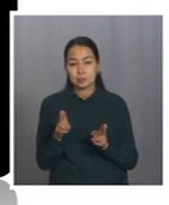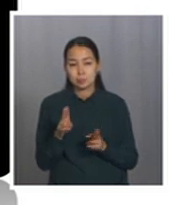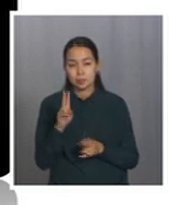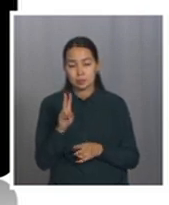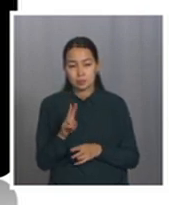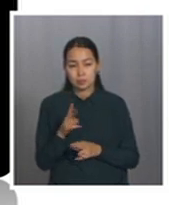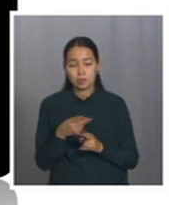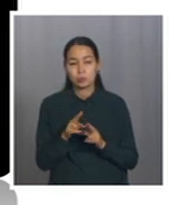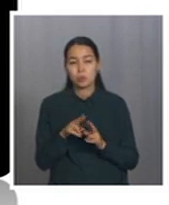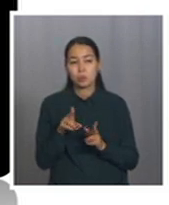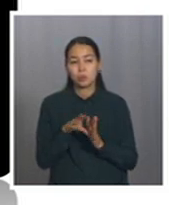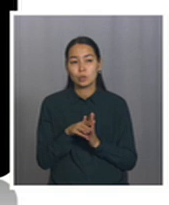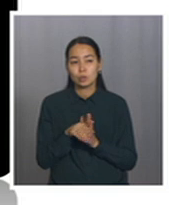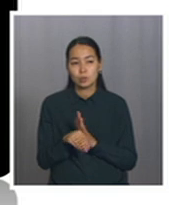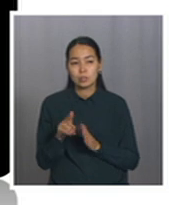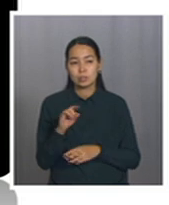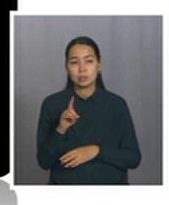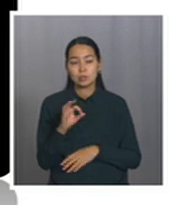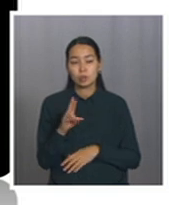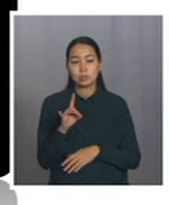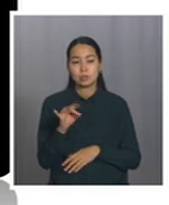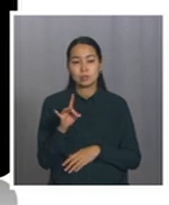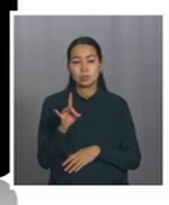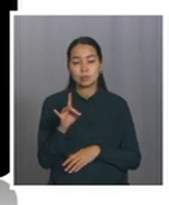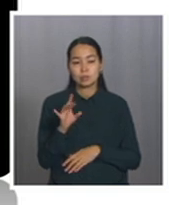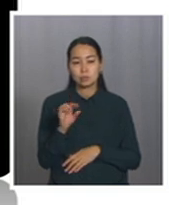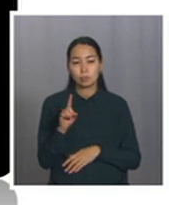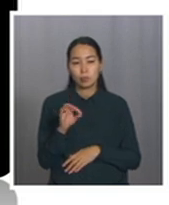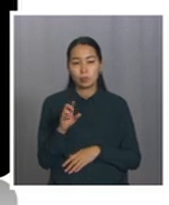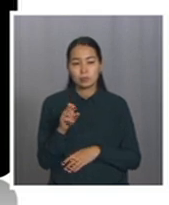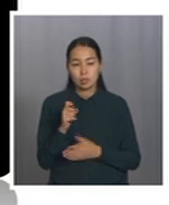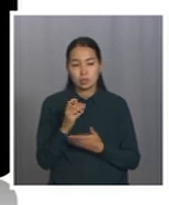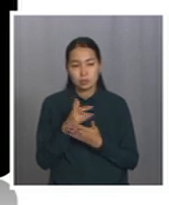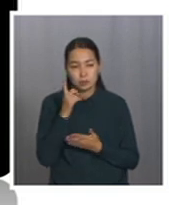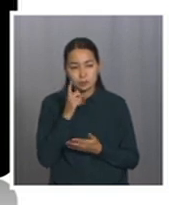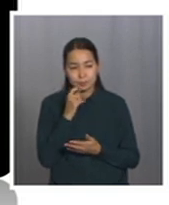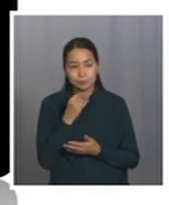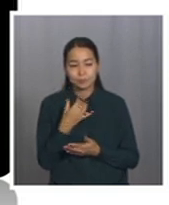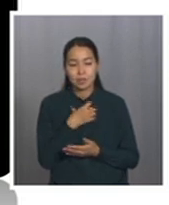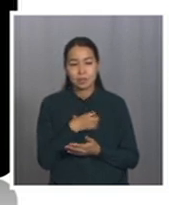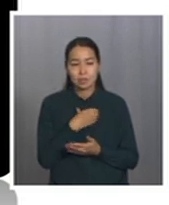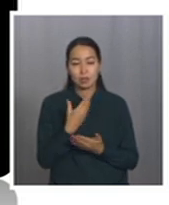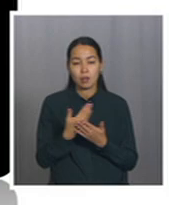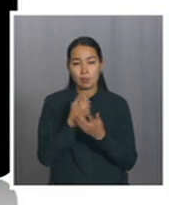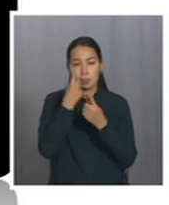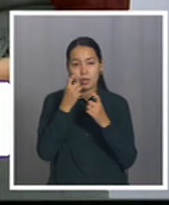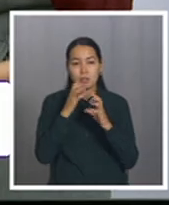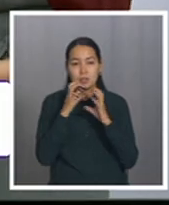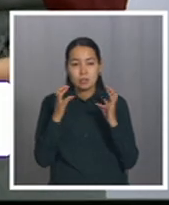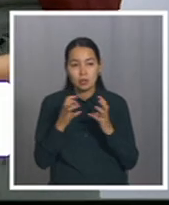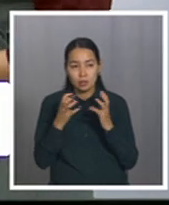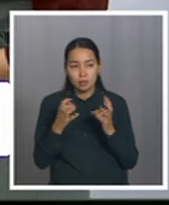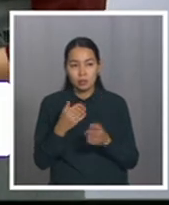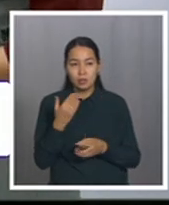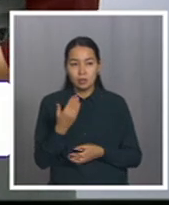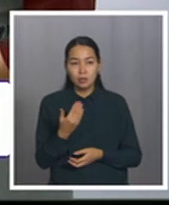оның құрамында дезоксирибоза қанты болады және негізгі қызметі ақпаратты сақтау.